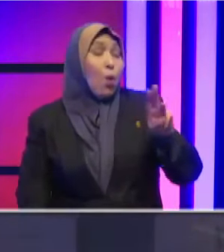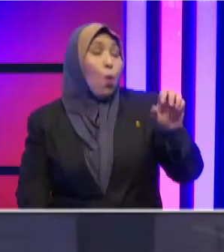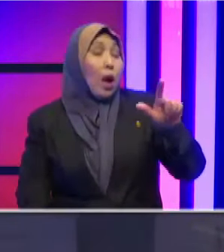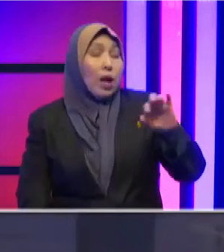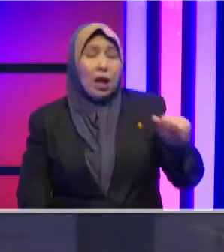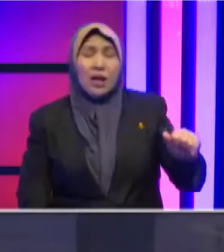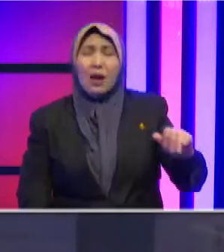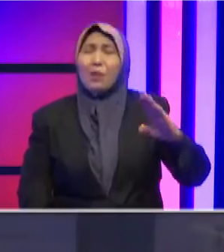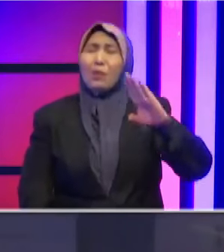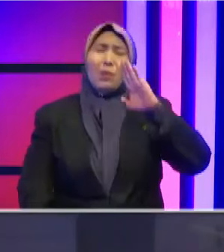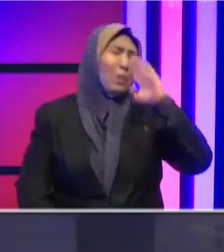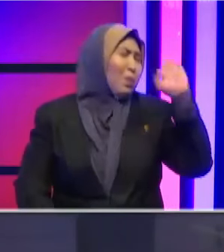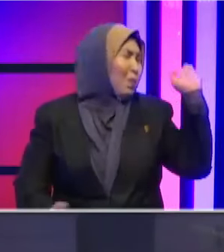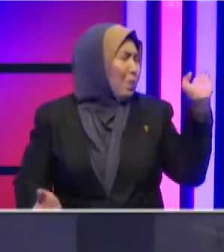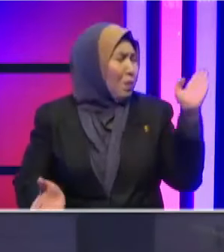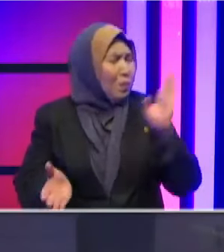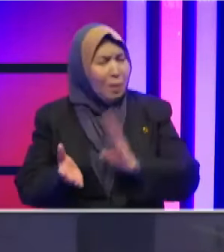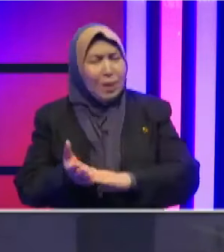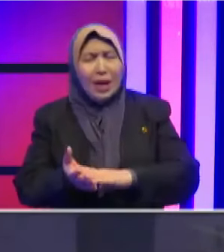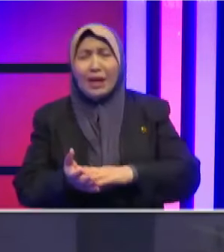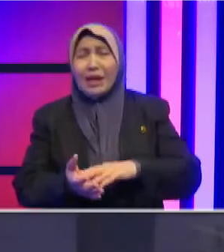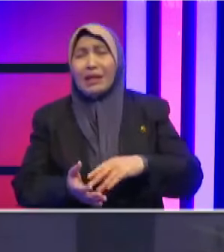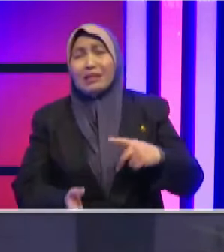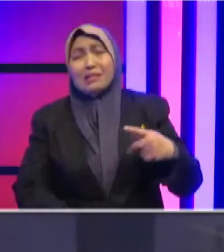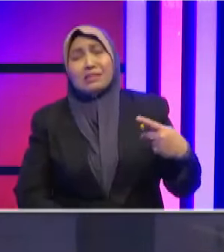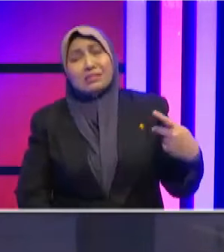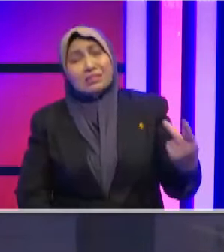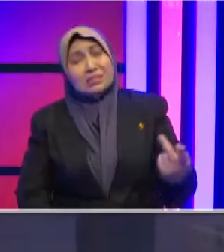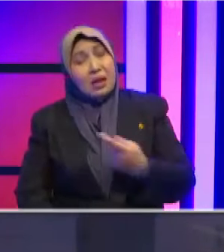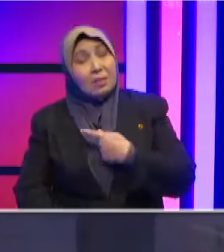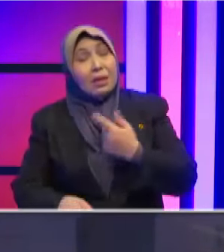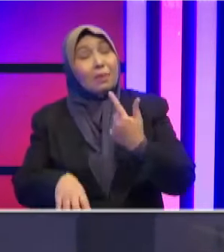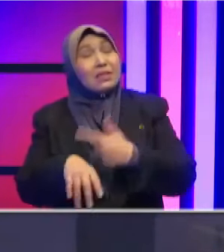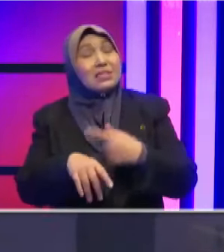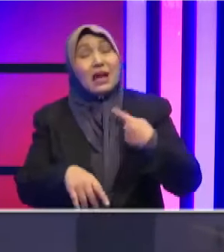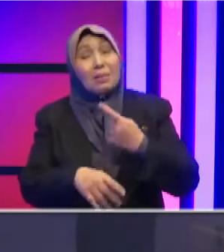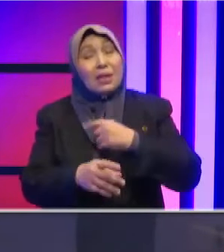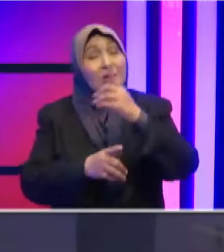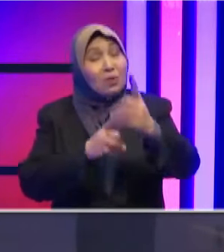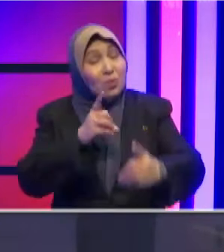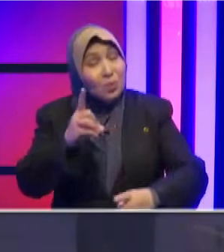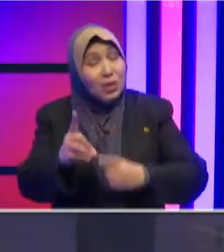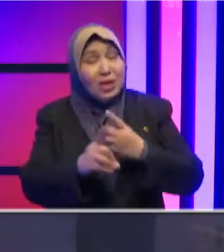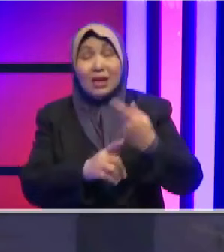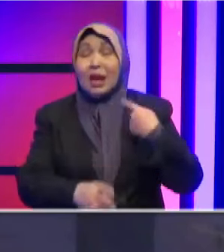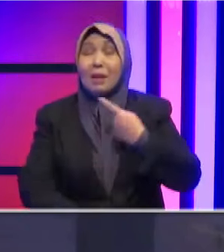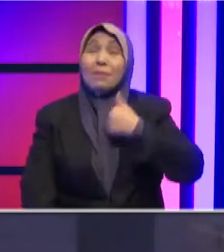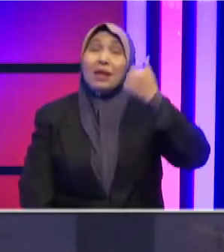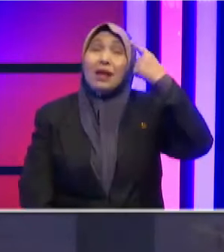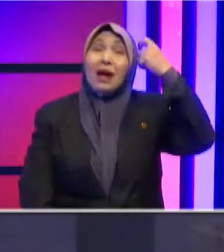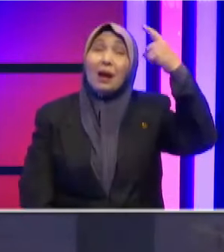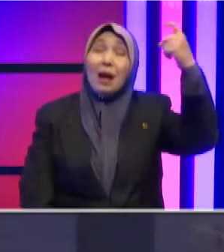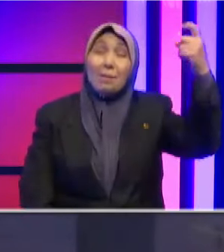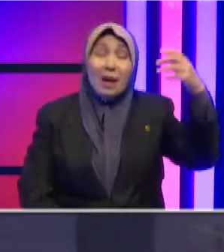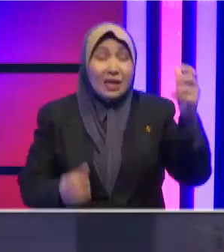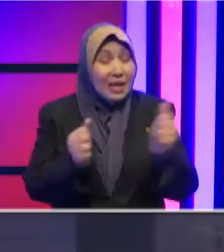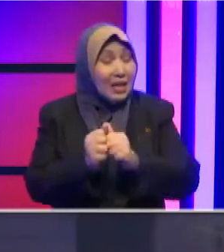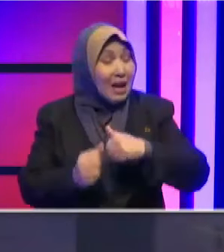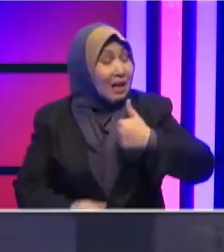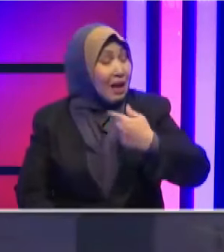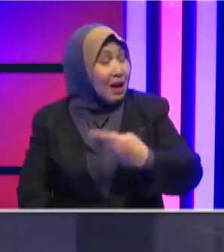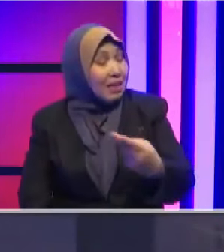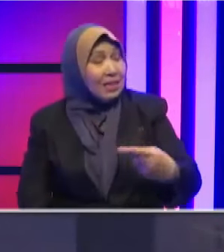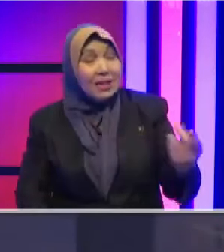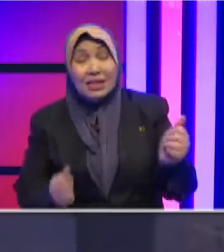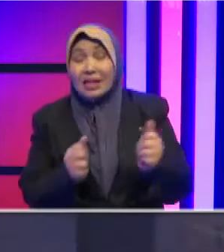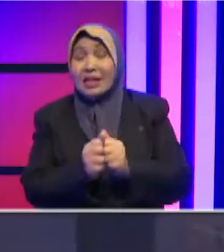celah-celah kami kode kunafi aflah ketika kami dunia itu kami like dengan halte kami like